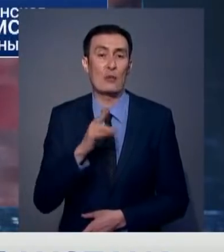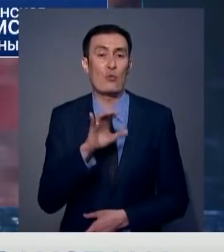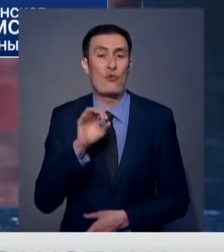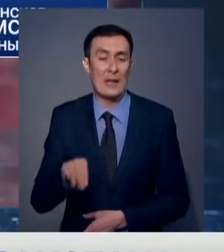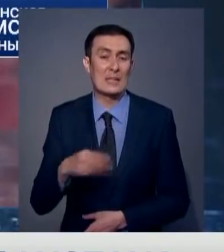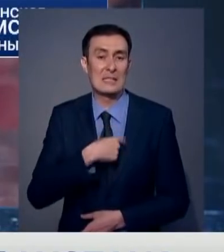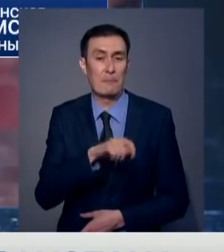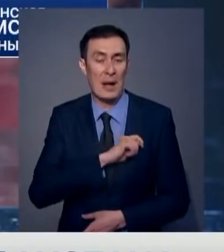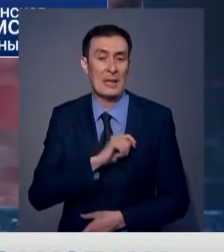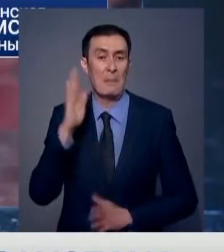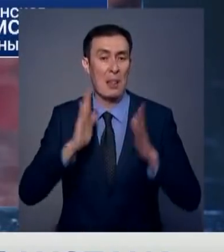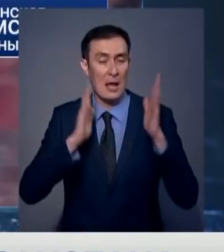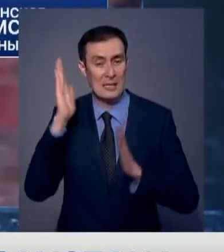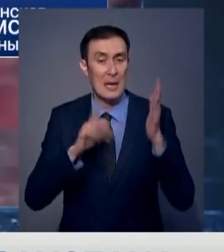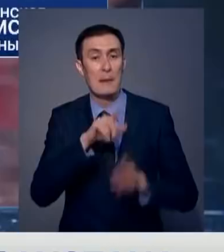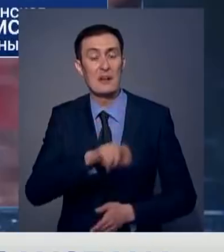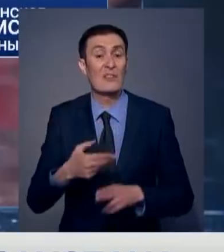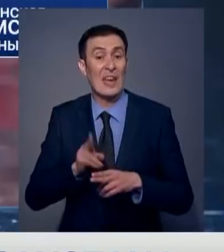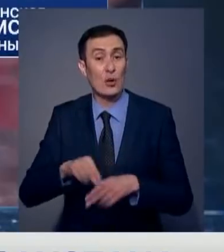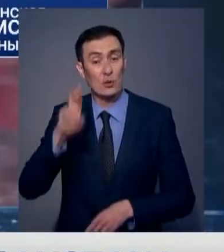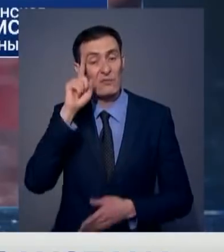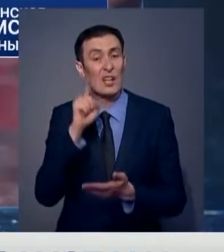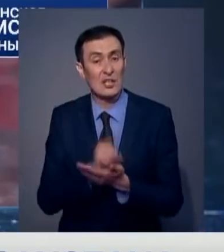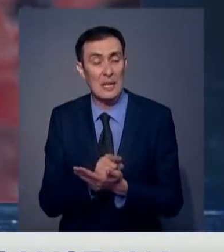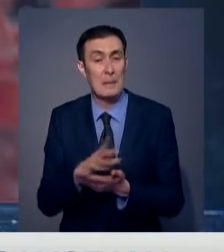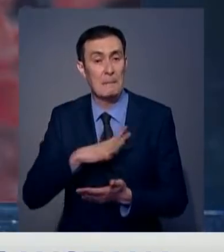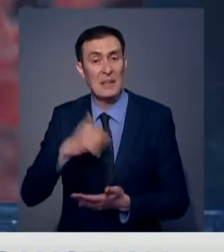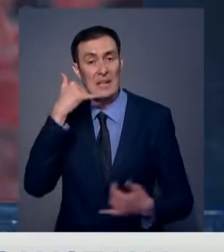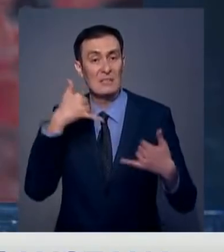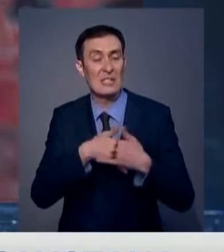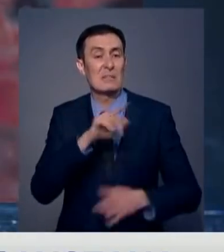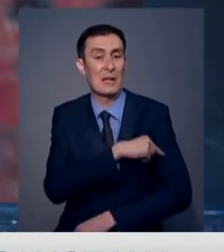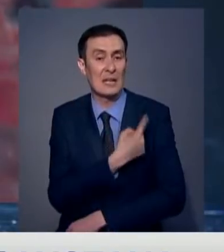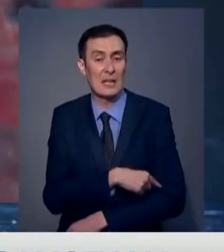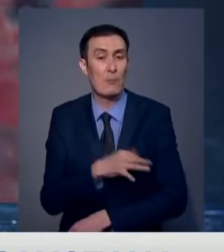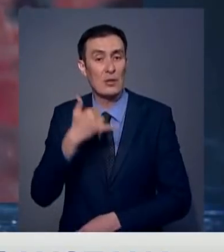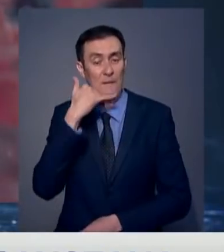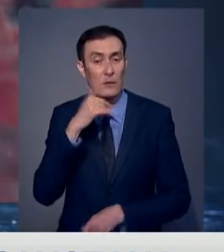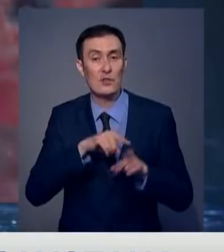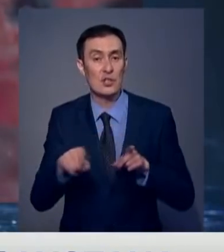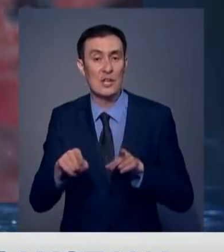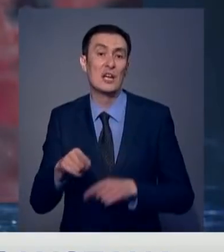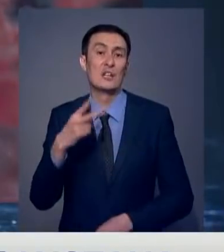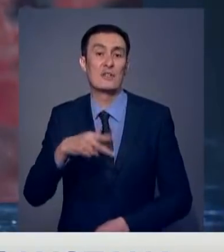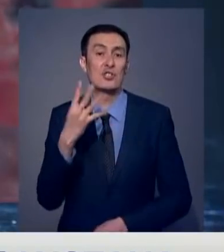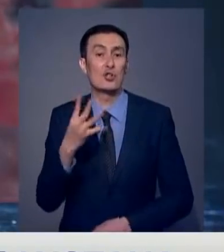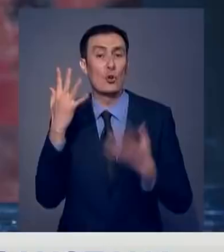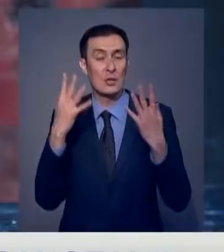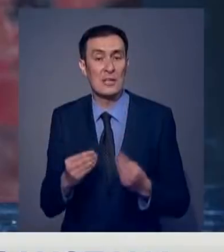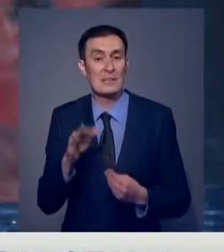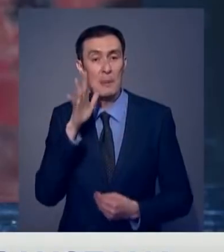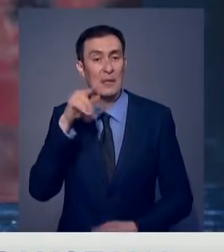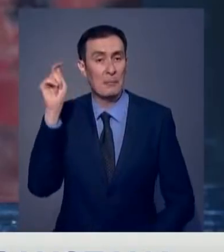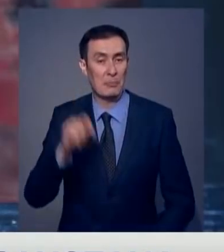Кувейт, Испания и Малайзия. Пассажиры из этих стран должны быть на связи с поликлиникой по телефону в течение 24 дней со